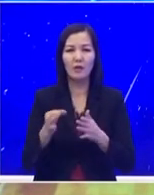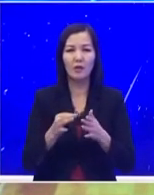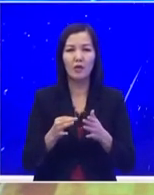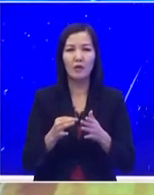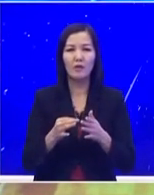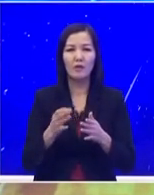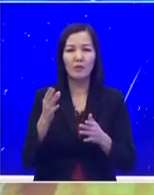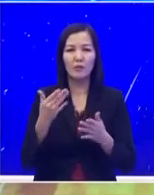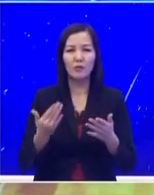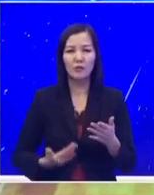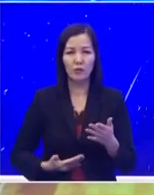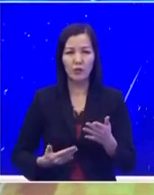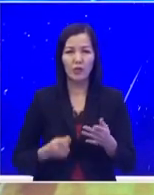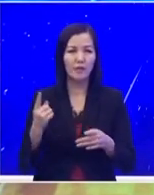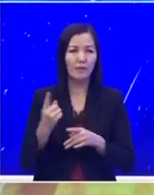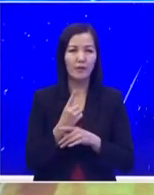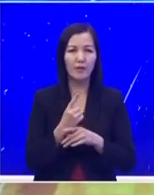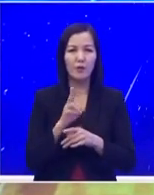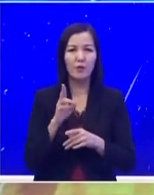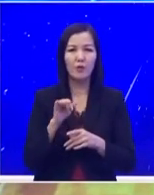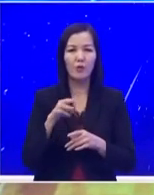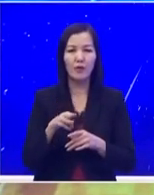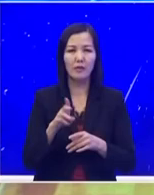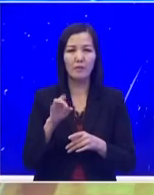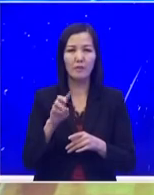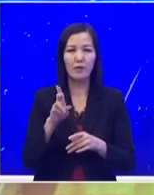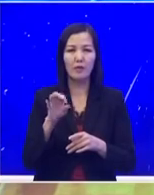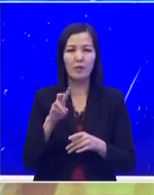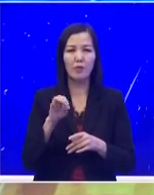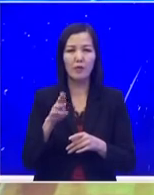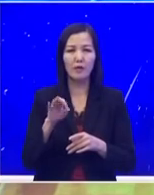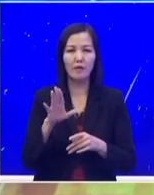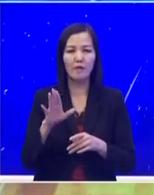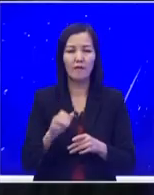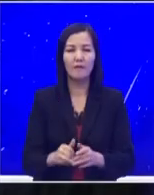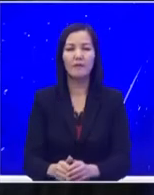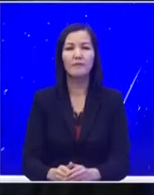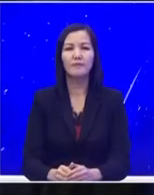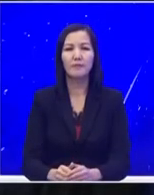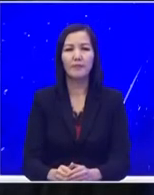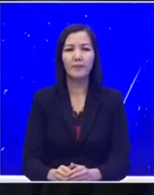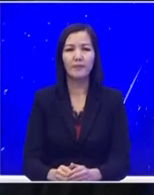Олардың екеуі Алматы облысының тұрғындары, бірі Қуатбек Болатов.